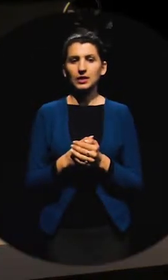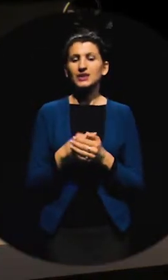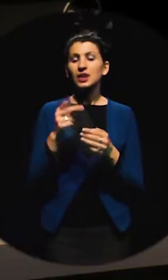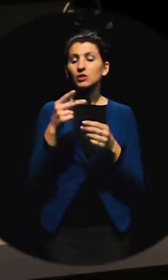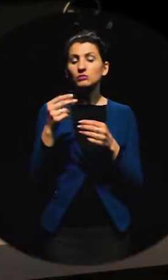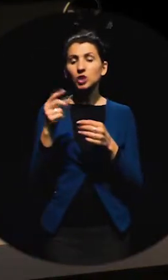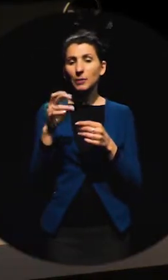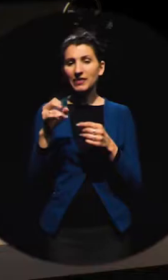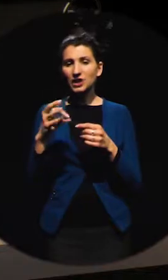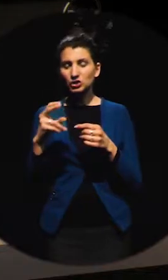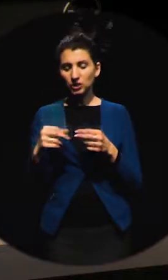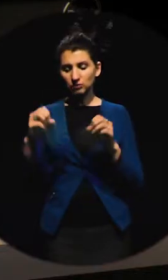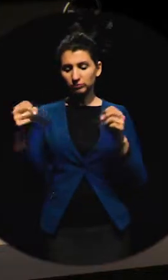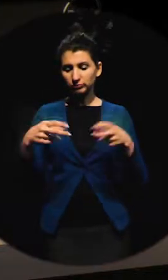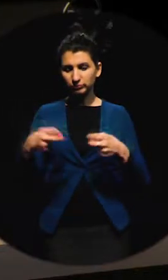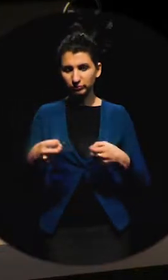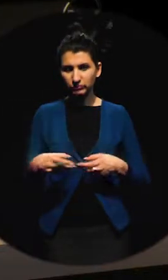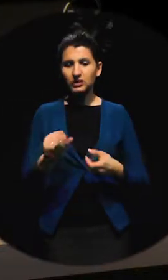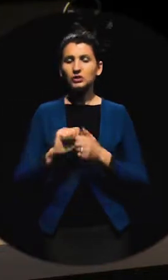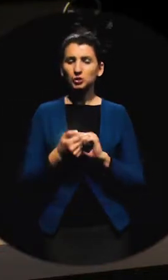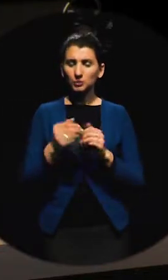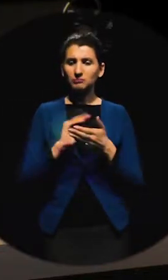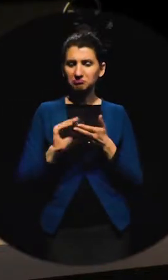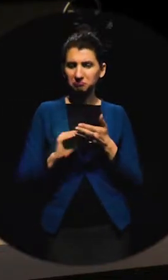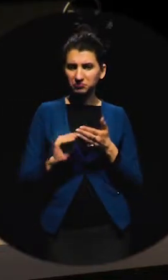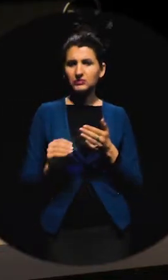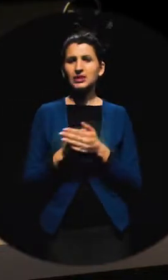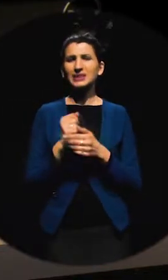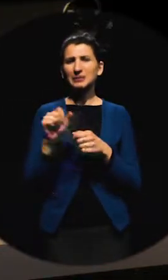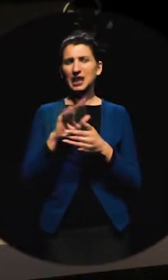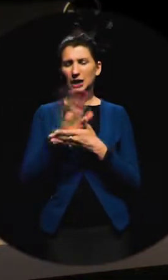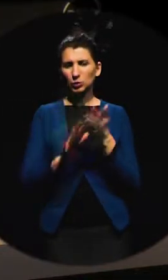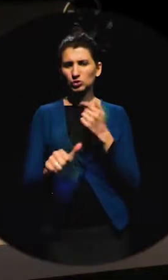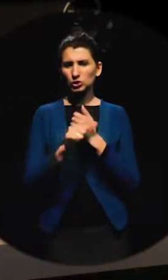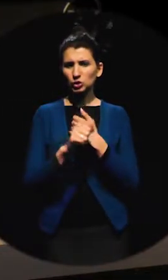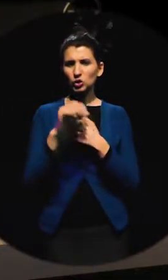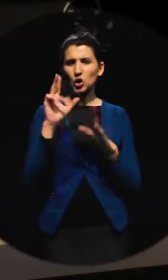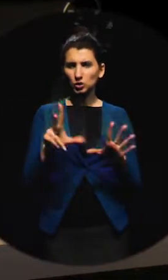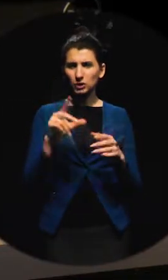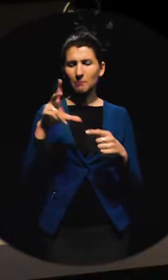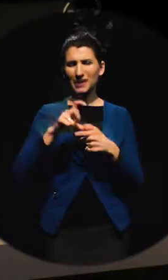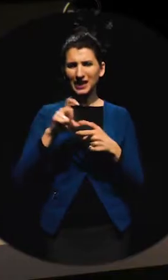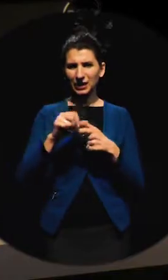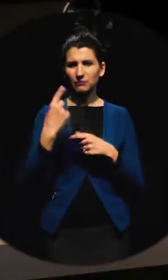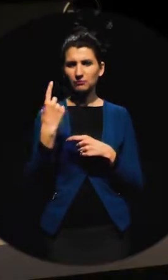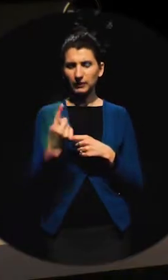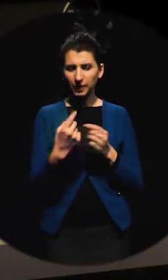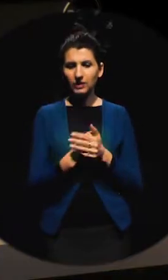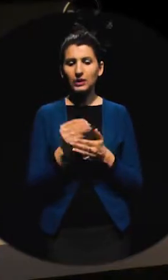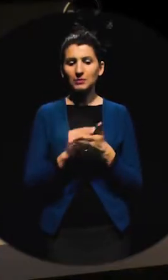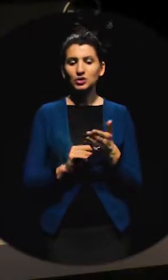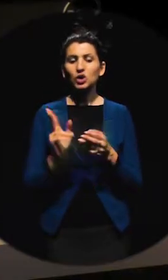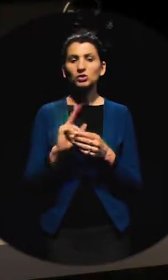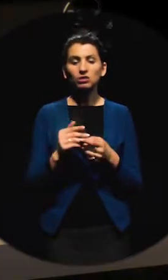śledzić, pojawiła się propozycja zastosowania artykułu 68, paragraf 1, pierwszy. Kto nie zachowując należytej ostrożności